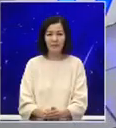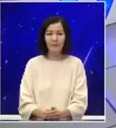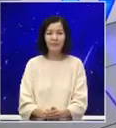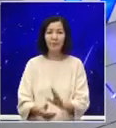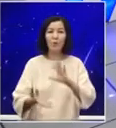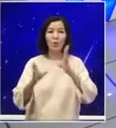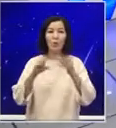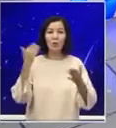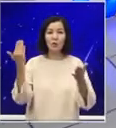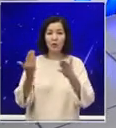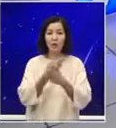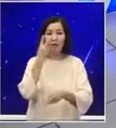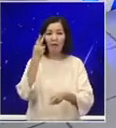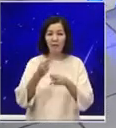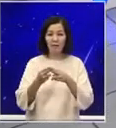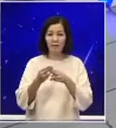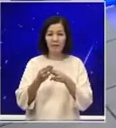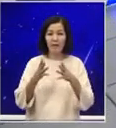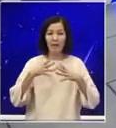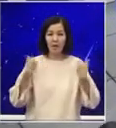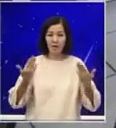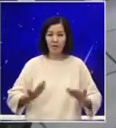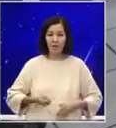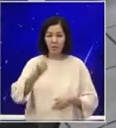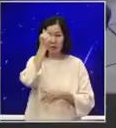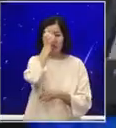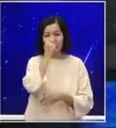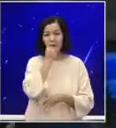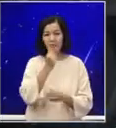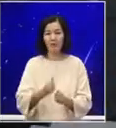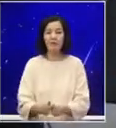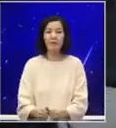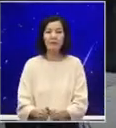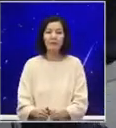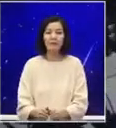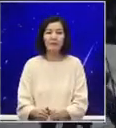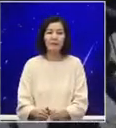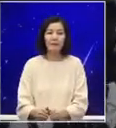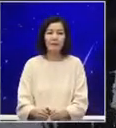Қадірменді көрермен, бүгінгі айтар ақпараттар легі осы болды. Келер күні амандықта, саулықта қауышайық.